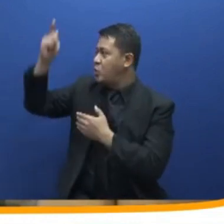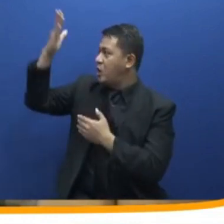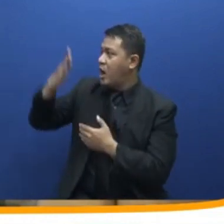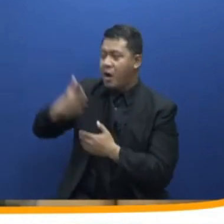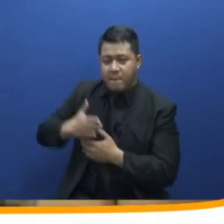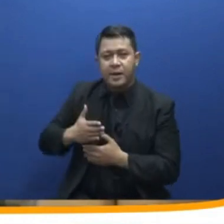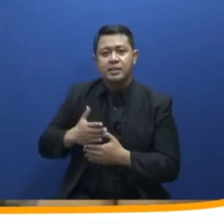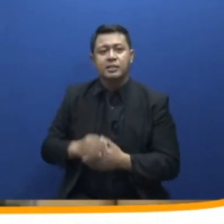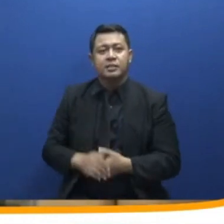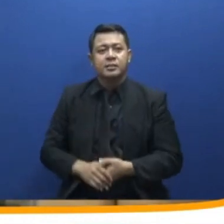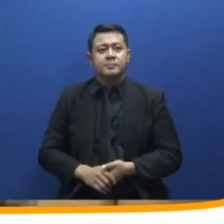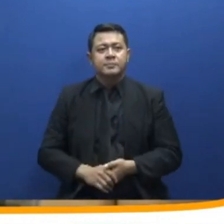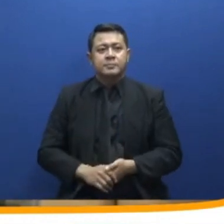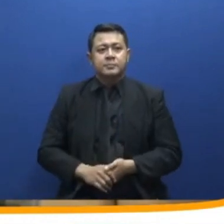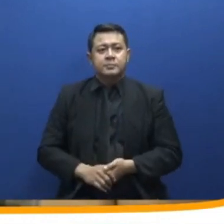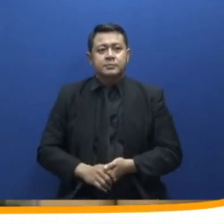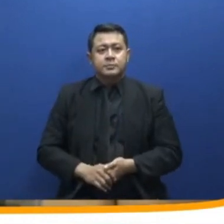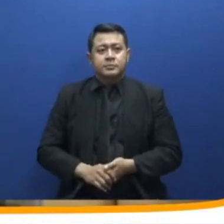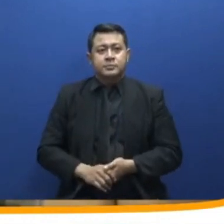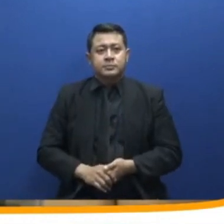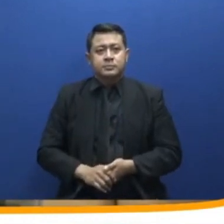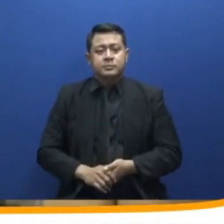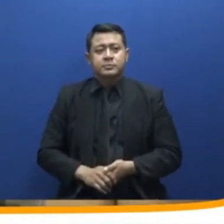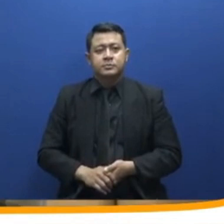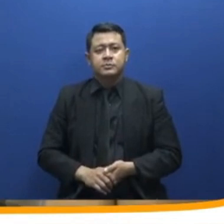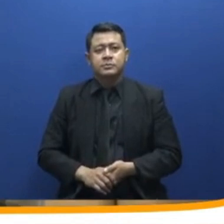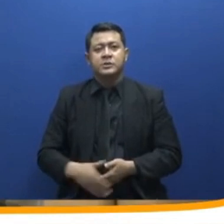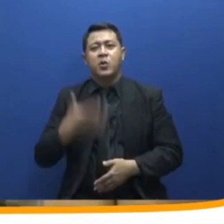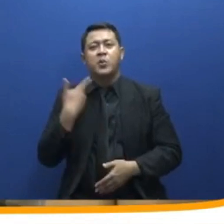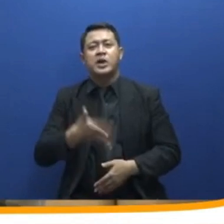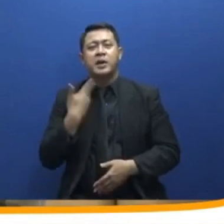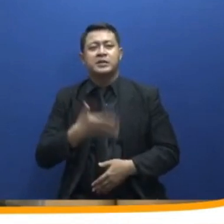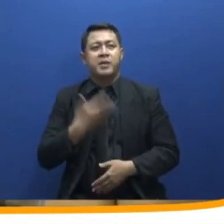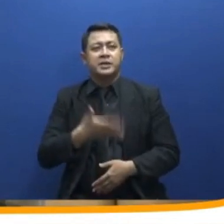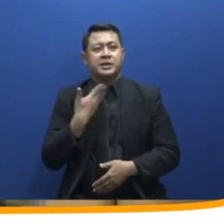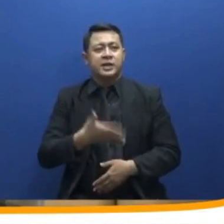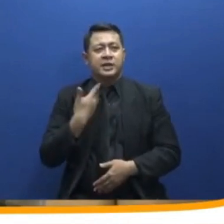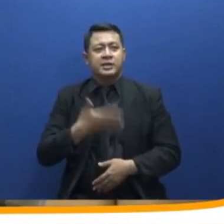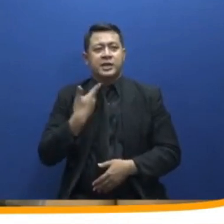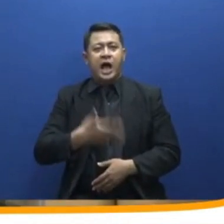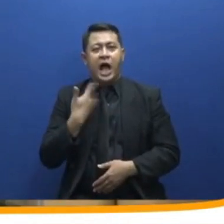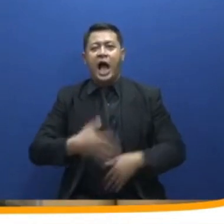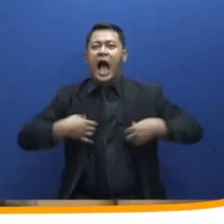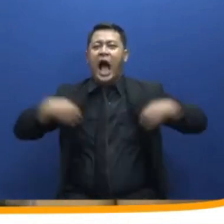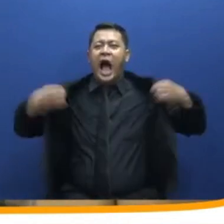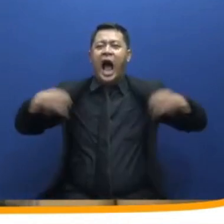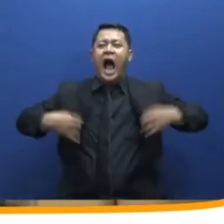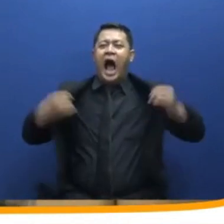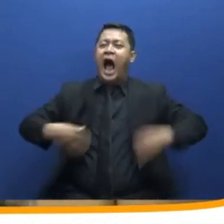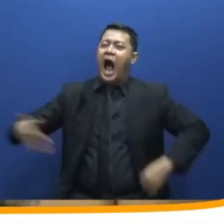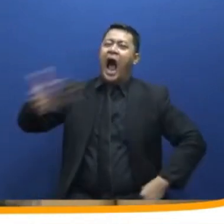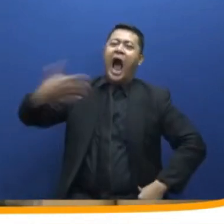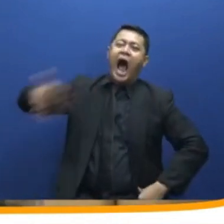dikaruniakan oleh Tuhan meskipun juga sambil kipas-kipas Ya sambil kipas-kipas menikmati